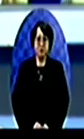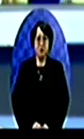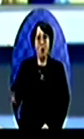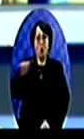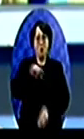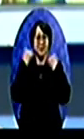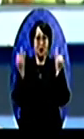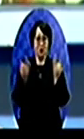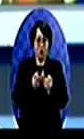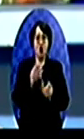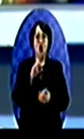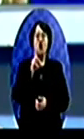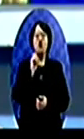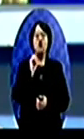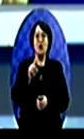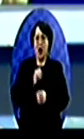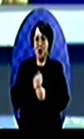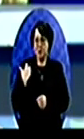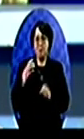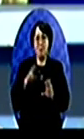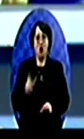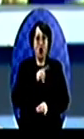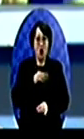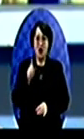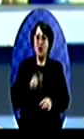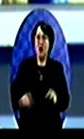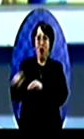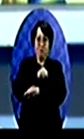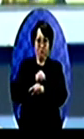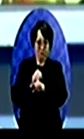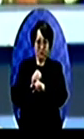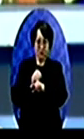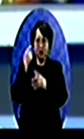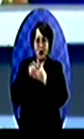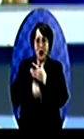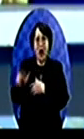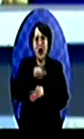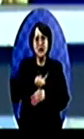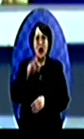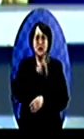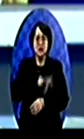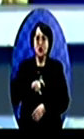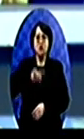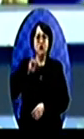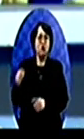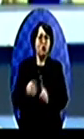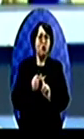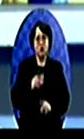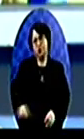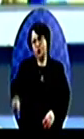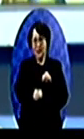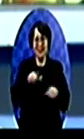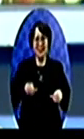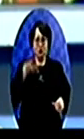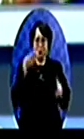Улсын хурлын өргөдлийн байнгын хороонд Хинтийн аймгийн Гутайн давд олгогдсон ашигт малтмуудын тусгай зөвшөөрлийн асуудлаар орон нутгийн иргэдийн 4000 орчим өргөдөл гомдол